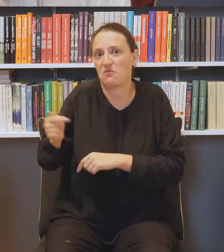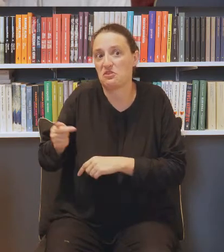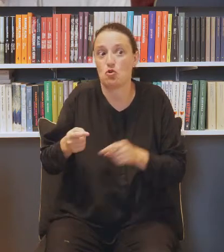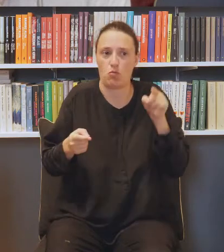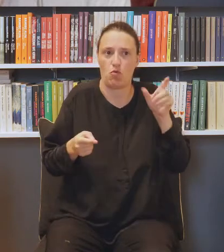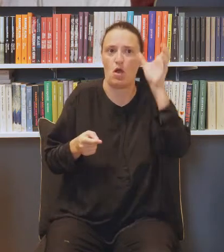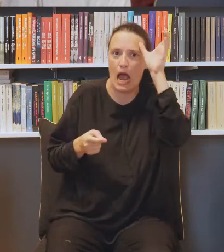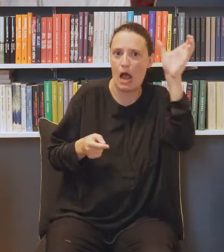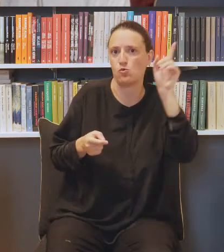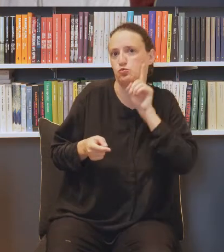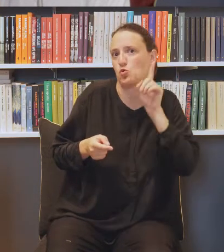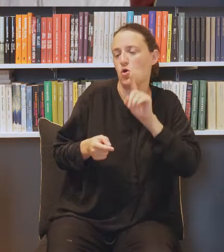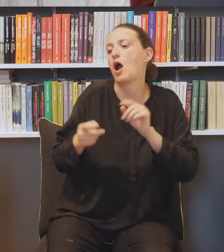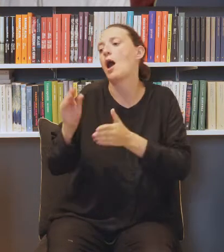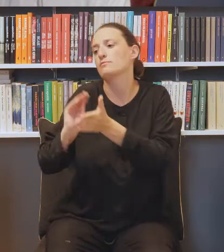że